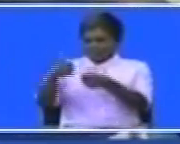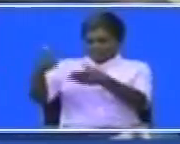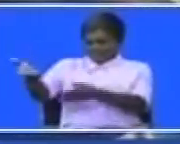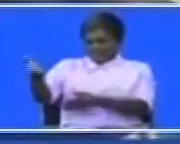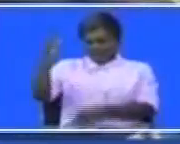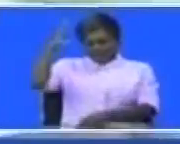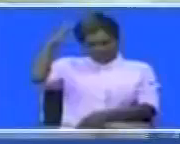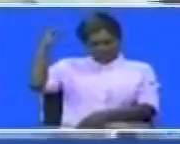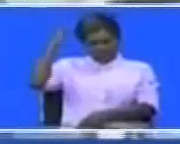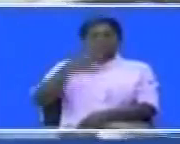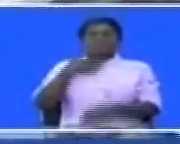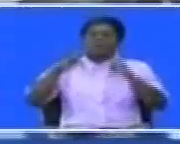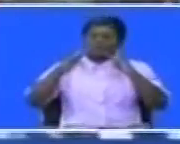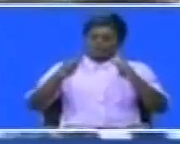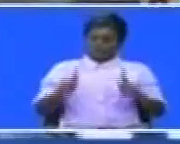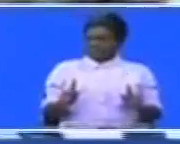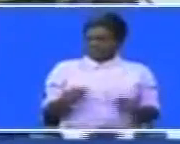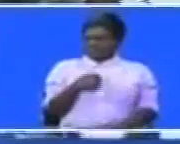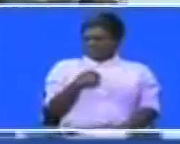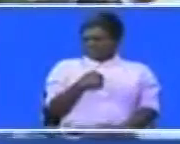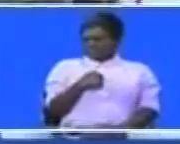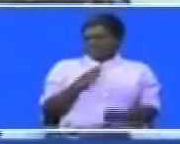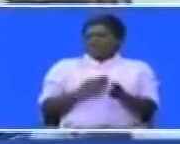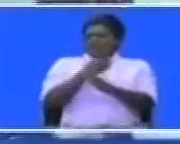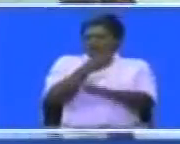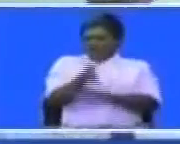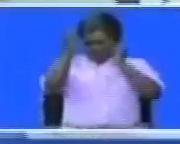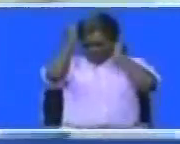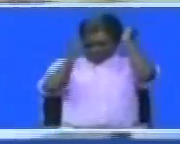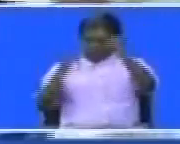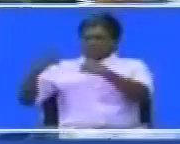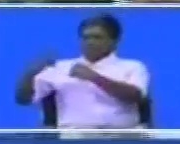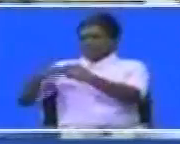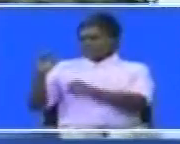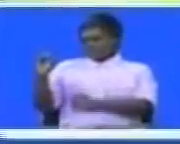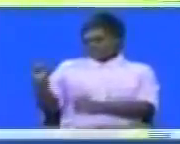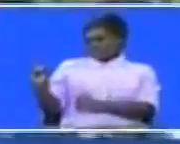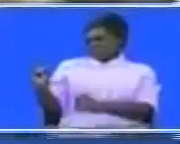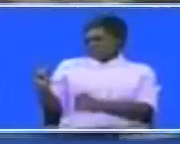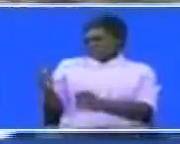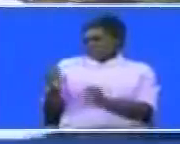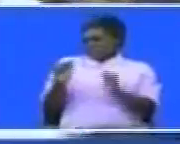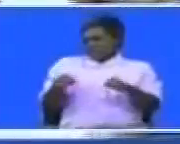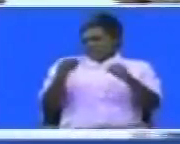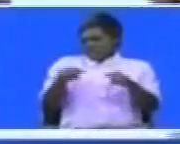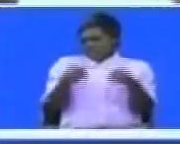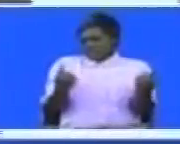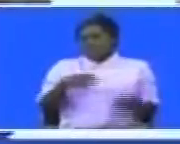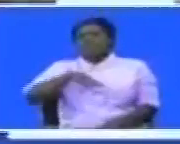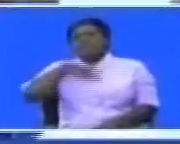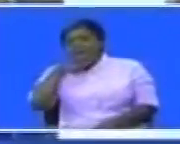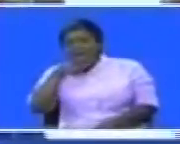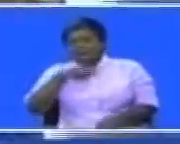kwa minajili ya kutafuta amani. Inakisiwa kuwa zaidi ya wanajeshi 80 ima wamejeruhiwa au wamefariki